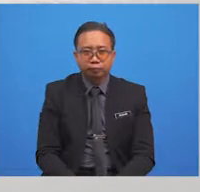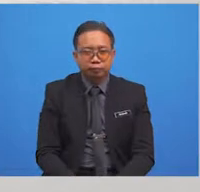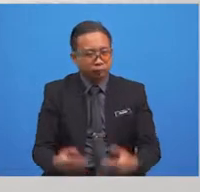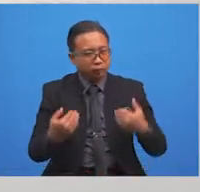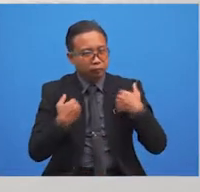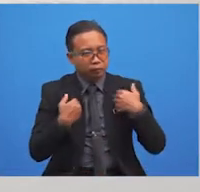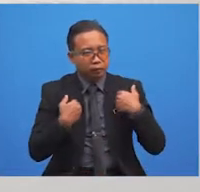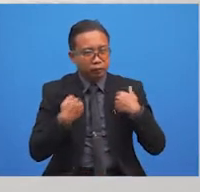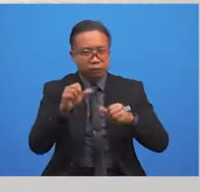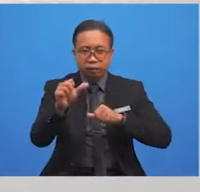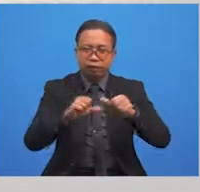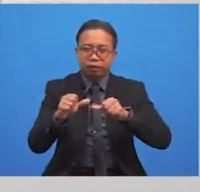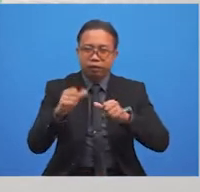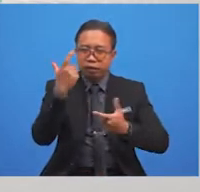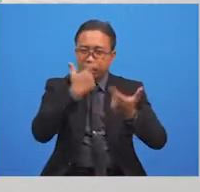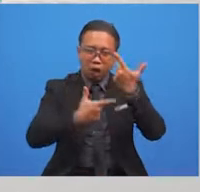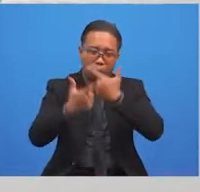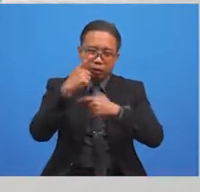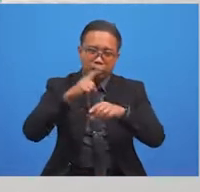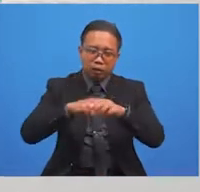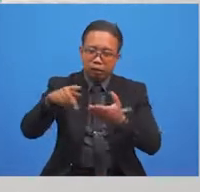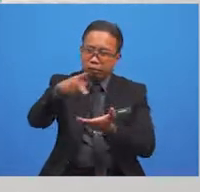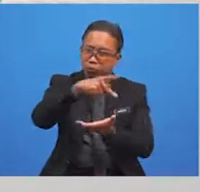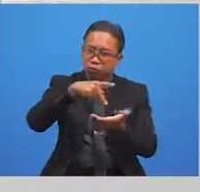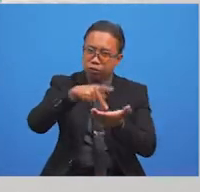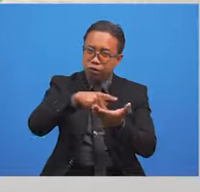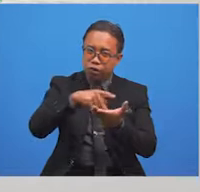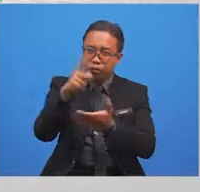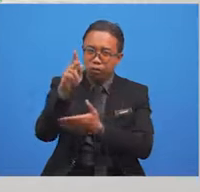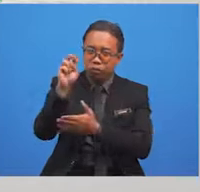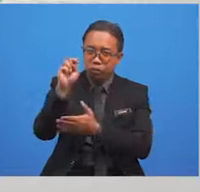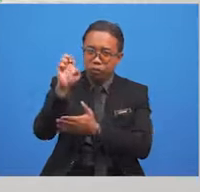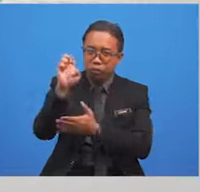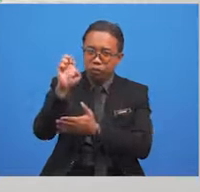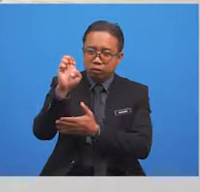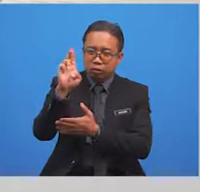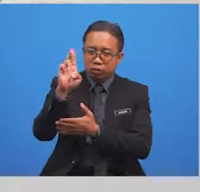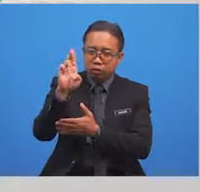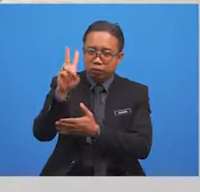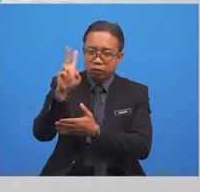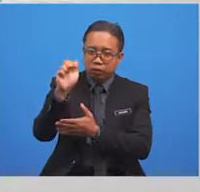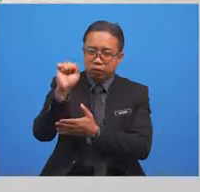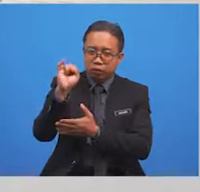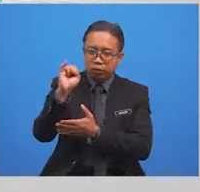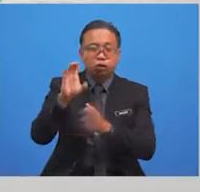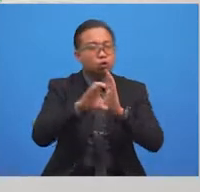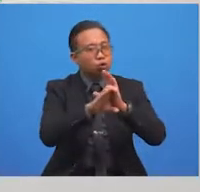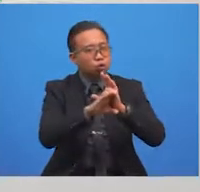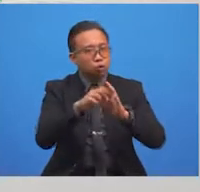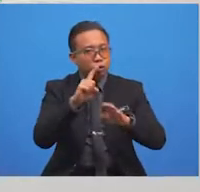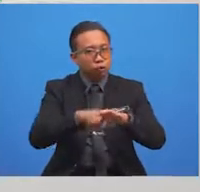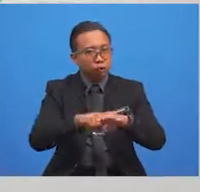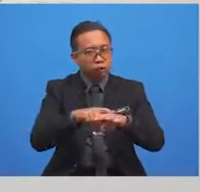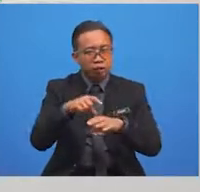Terdapat juga aktiviti lawatan ke pusat konservasi hidupan liar. Contohnya di